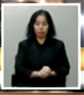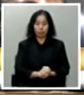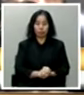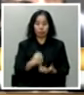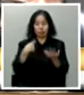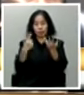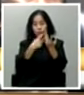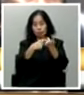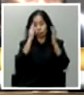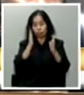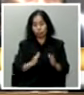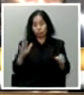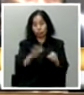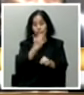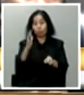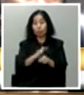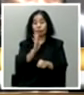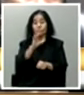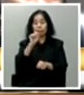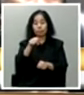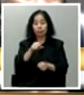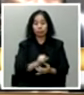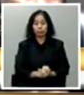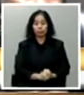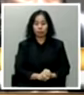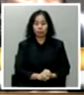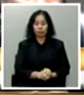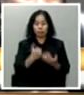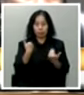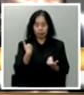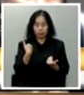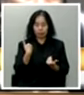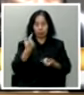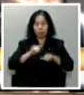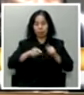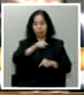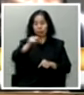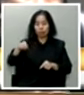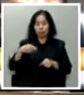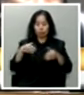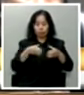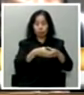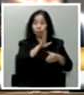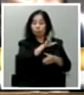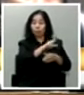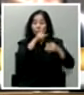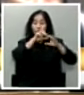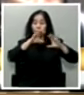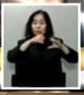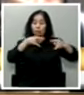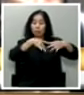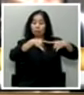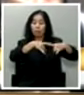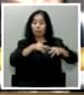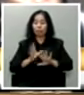การนับองค์ประชุมแล้วก็เพื่อนสมาชิกในซีกของฝ่ายค้านก็ได้เดิน